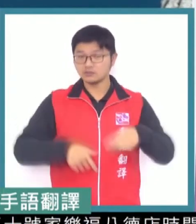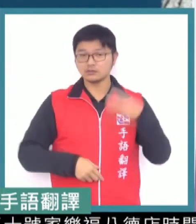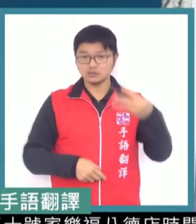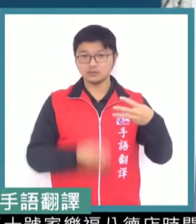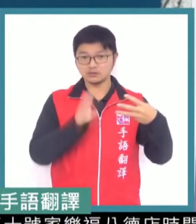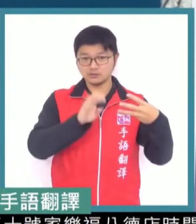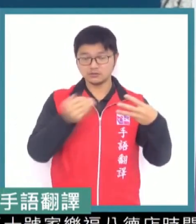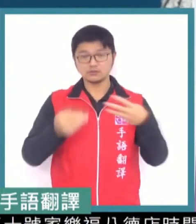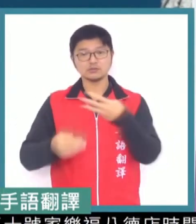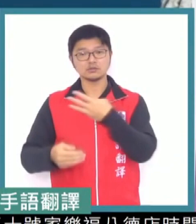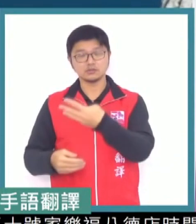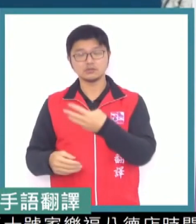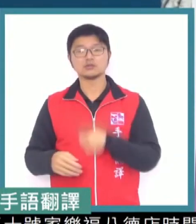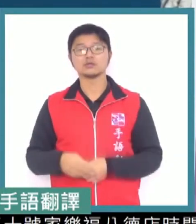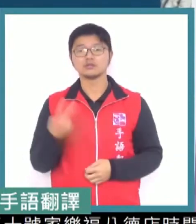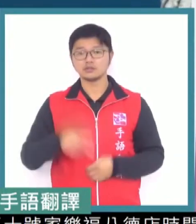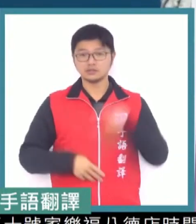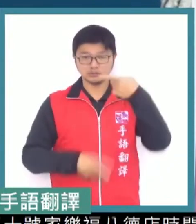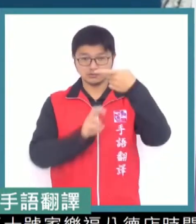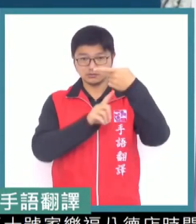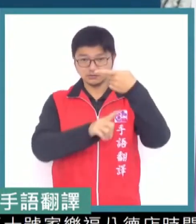下午3:49到5:10。1月21号的